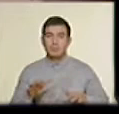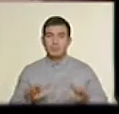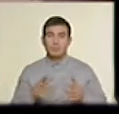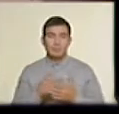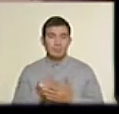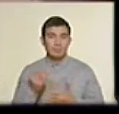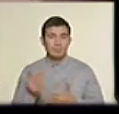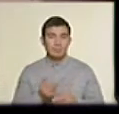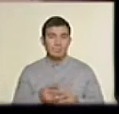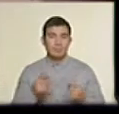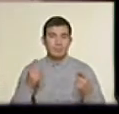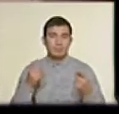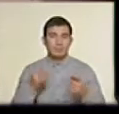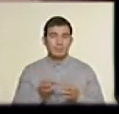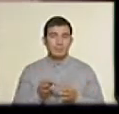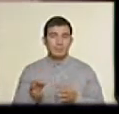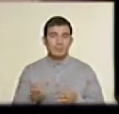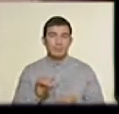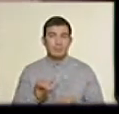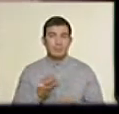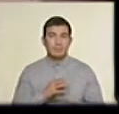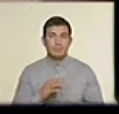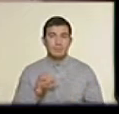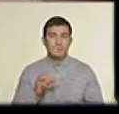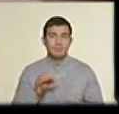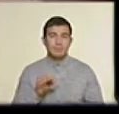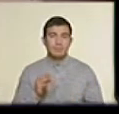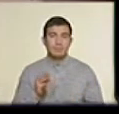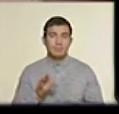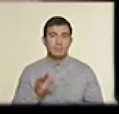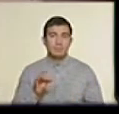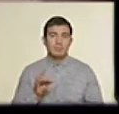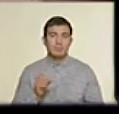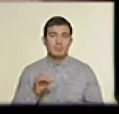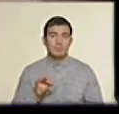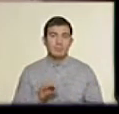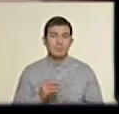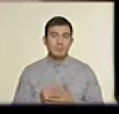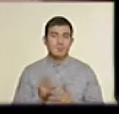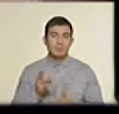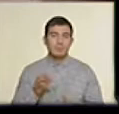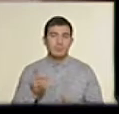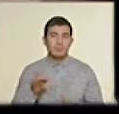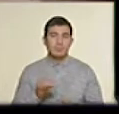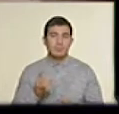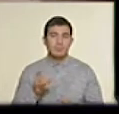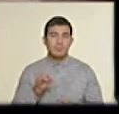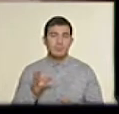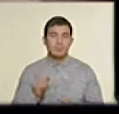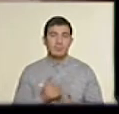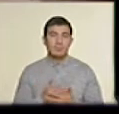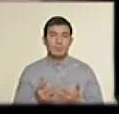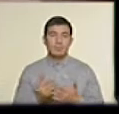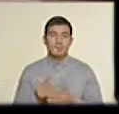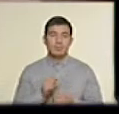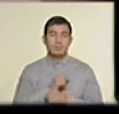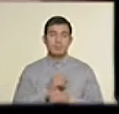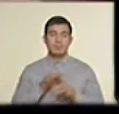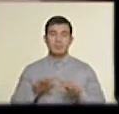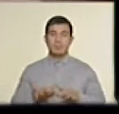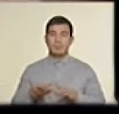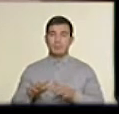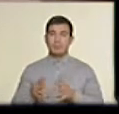hamda Buxoro viloyatidagi Sitorai Mohixosa, Qashqadaryo viloyatidagi Miroqi kabi dam olish